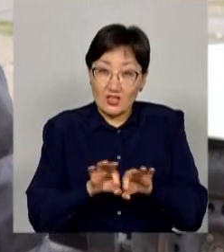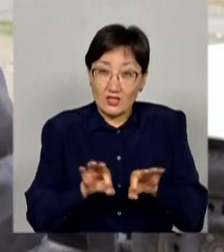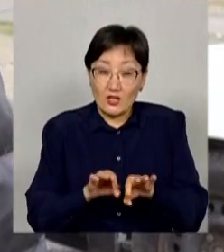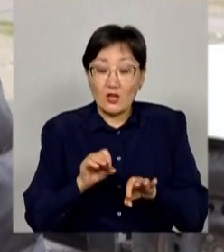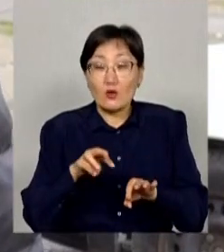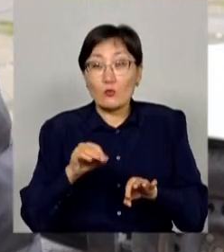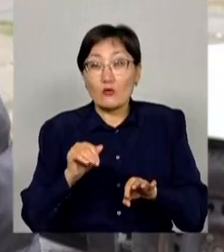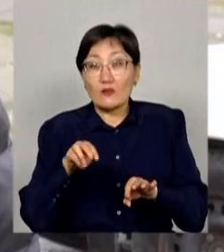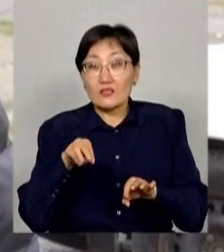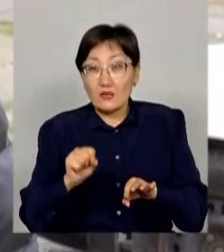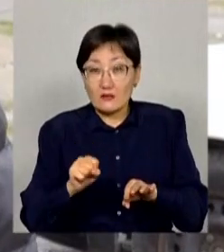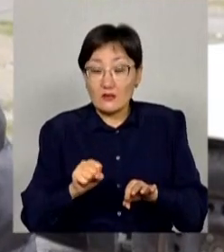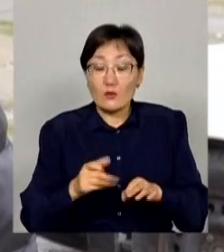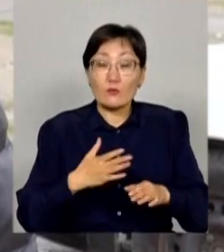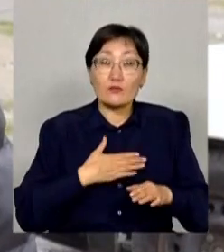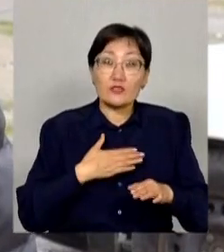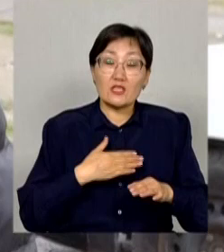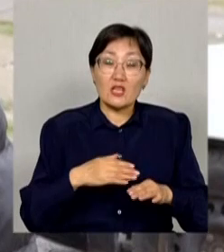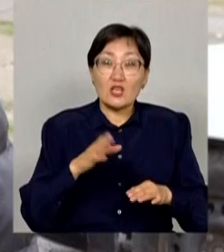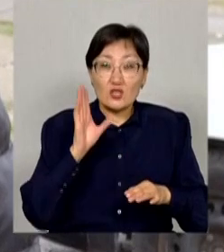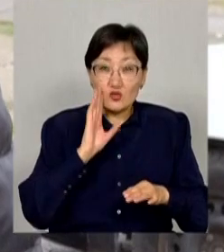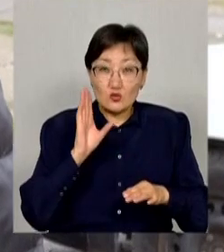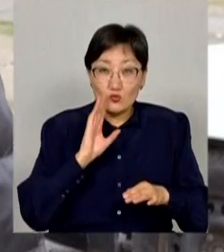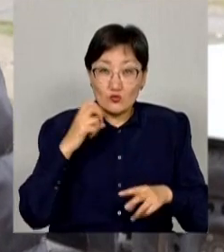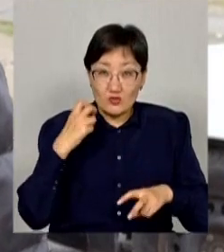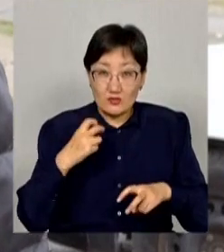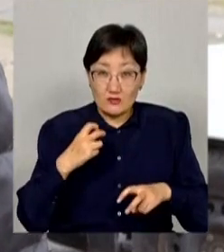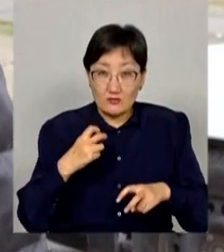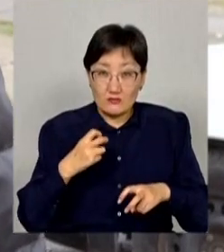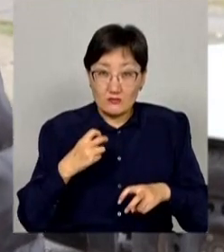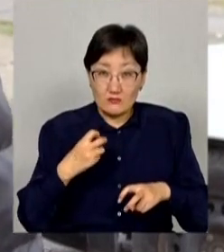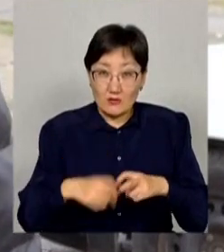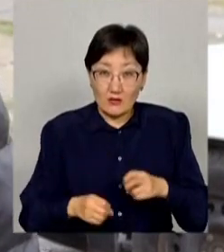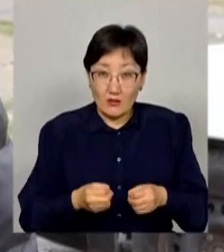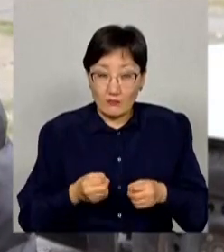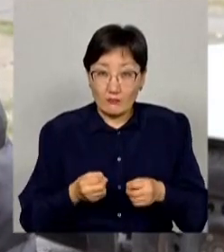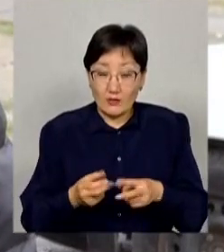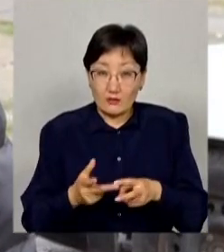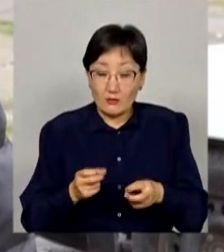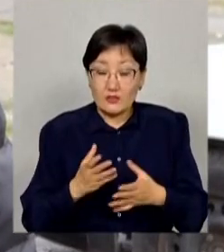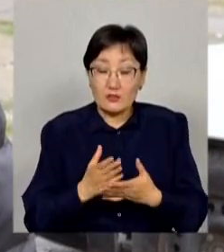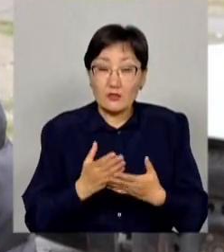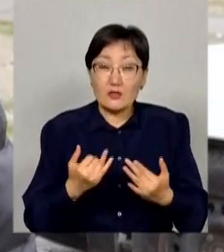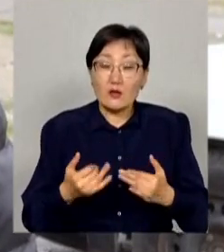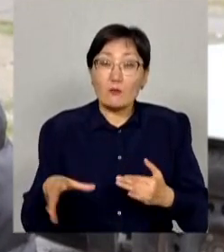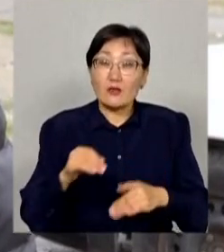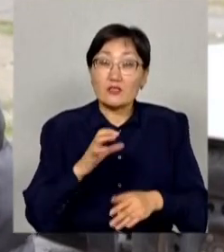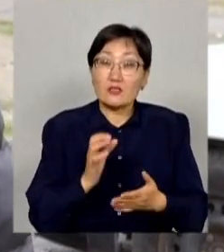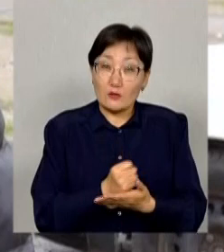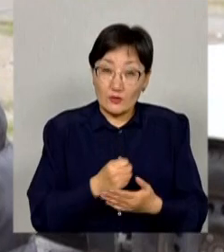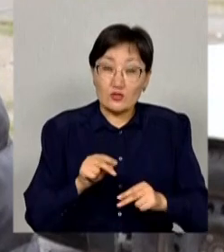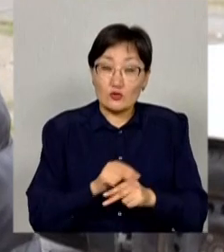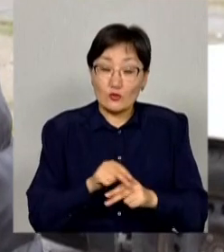Муфтамыздан бізде су жарылып отыр қазір таңда. Біз оның бәрін анықтадық. Енді қазір бәрін